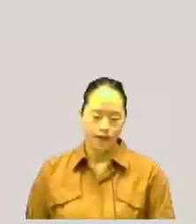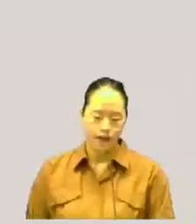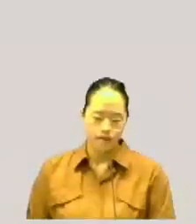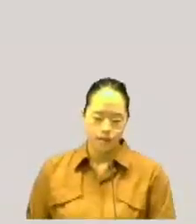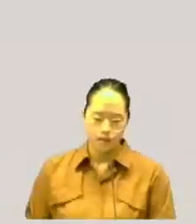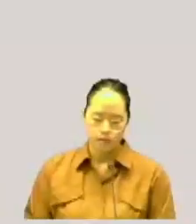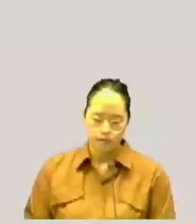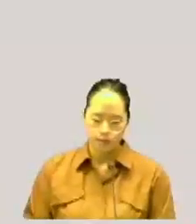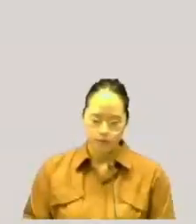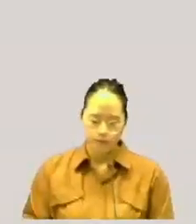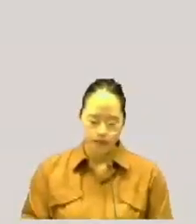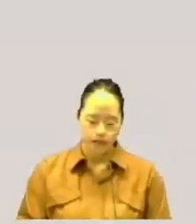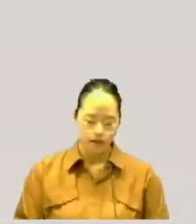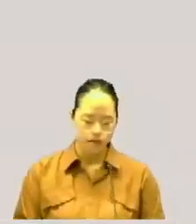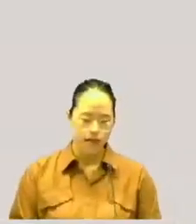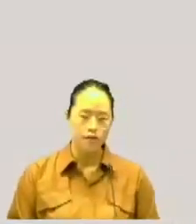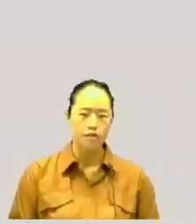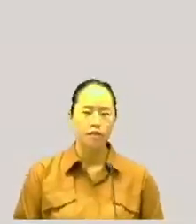但实际上呢，